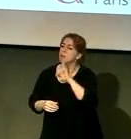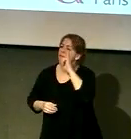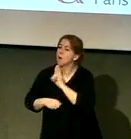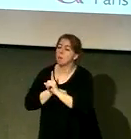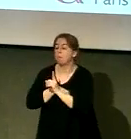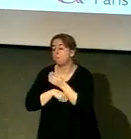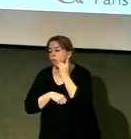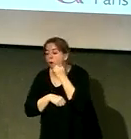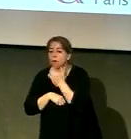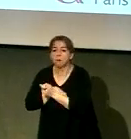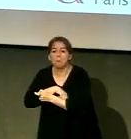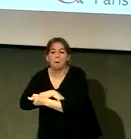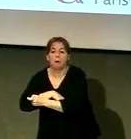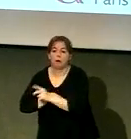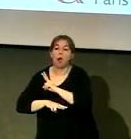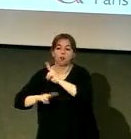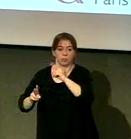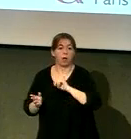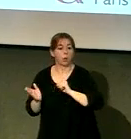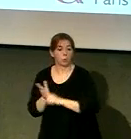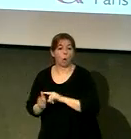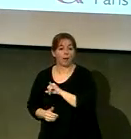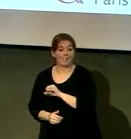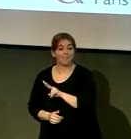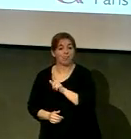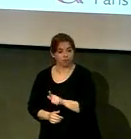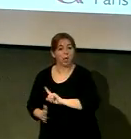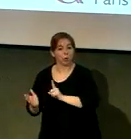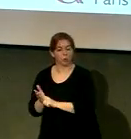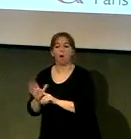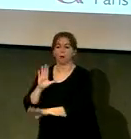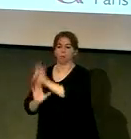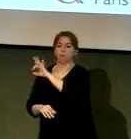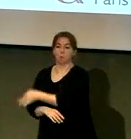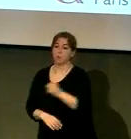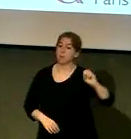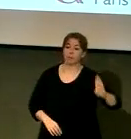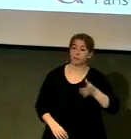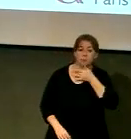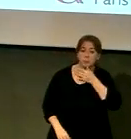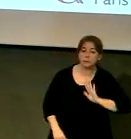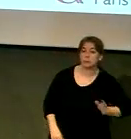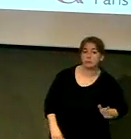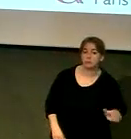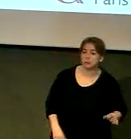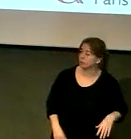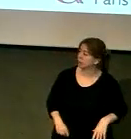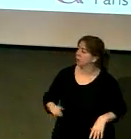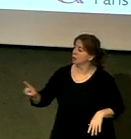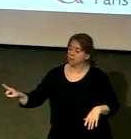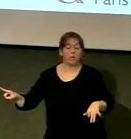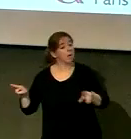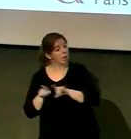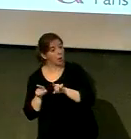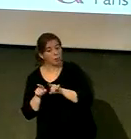sont quand même, elles se saisissent du droit d'IVG, chose qu'au Brésil, ce n'est pas possible pour l'instant. Et elles ont le droit d'être